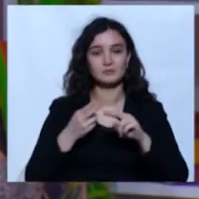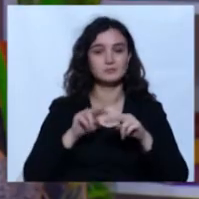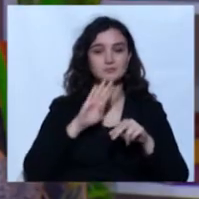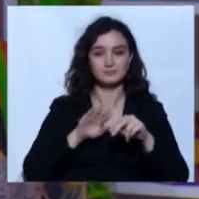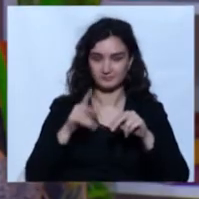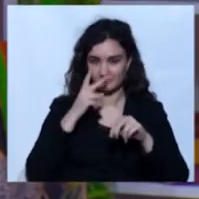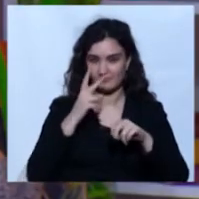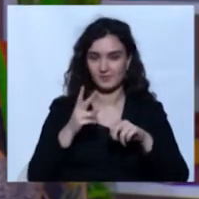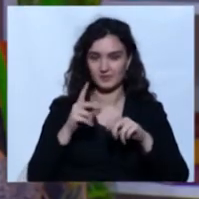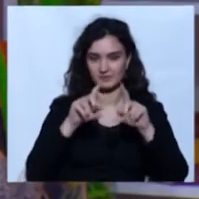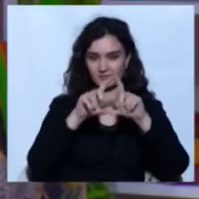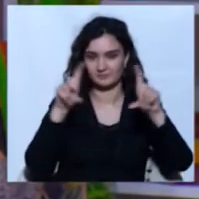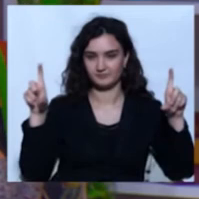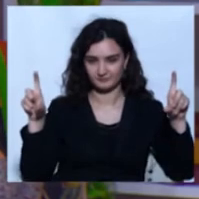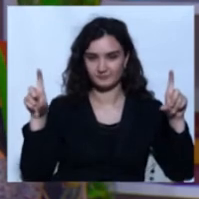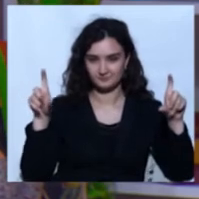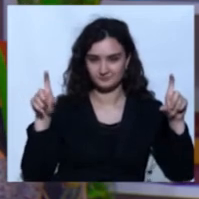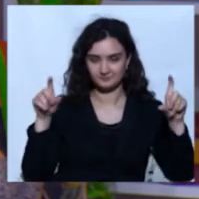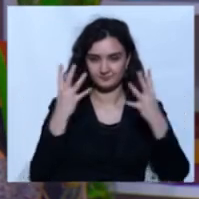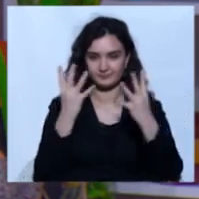ამ კომპოზიციაზე, რომ